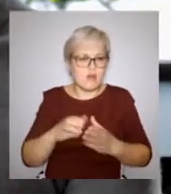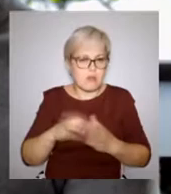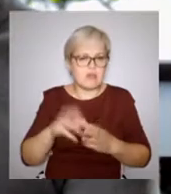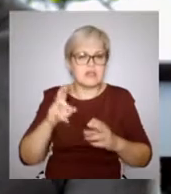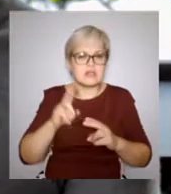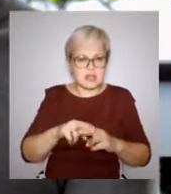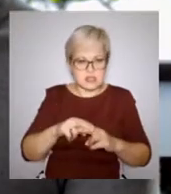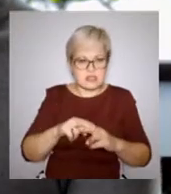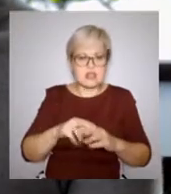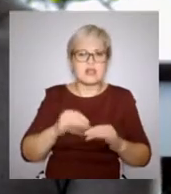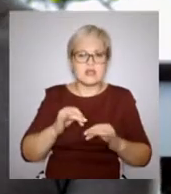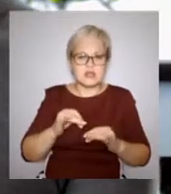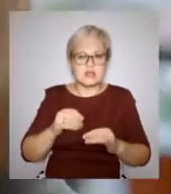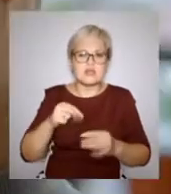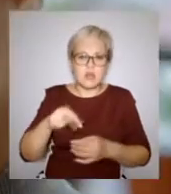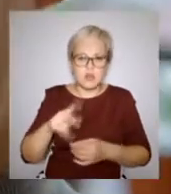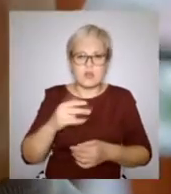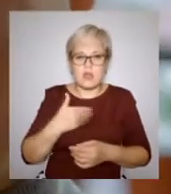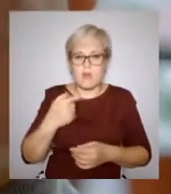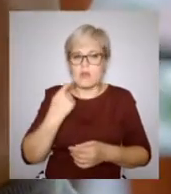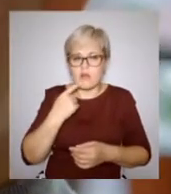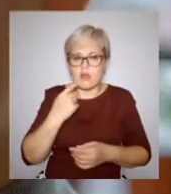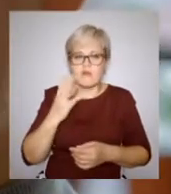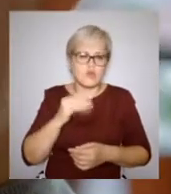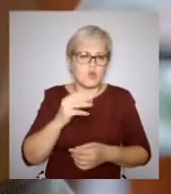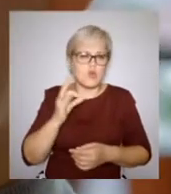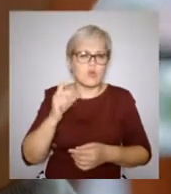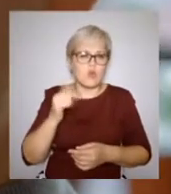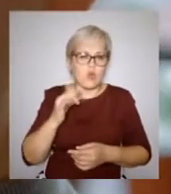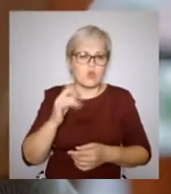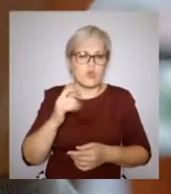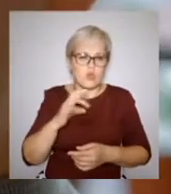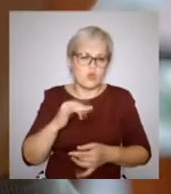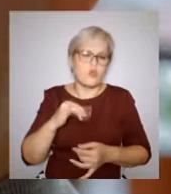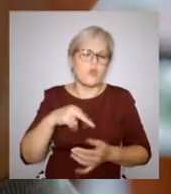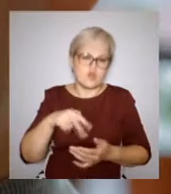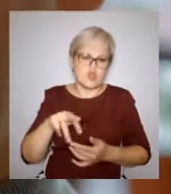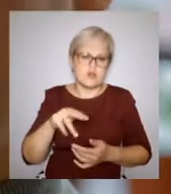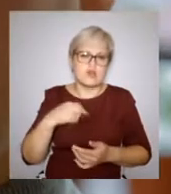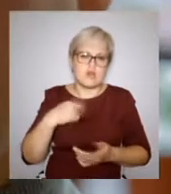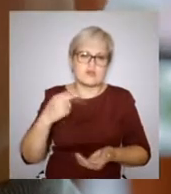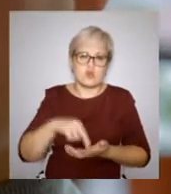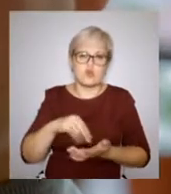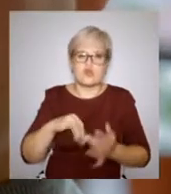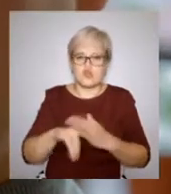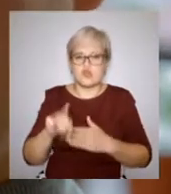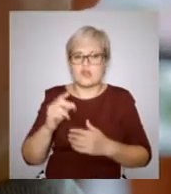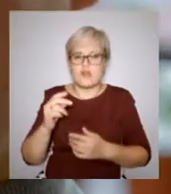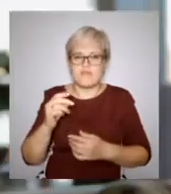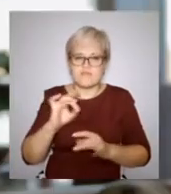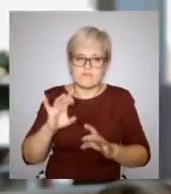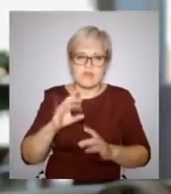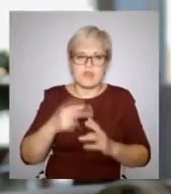садится то есть но это как уже просто и все и заходит